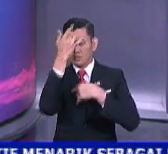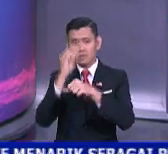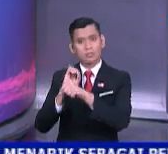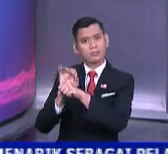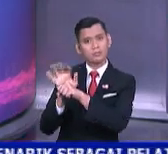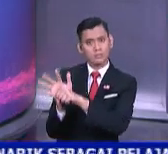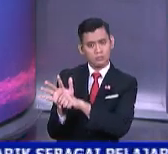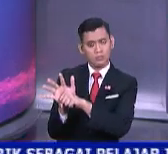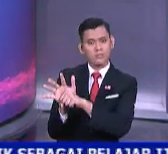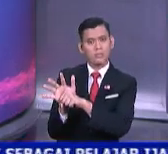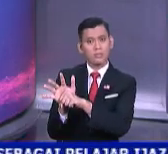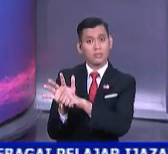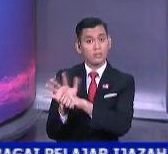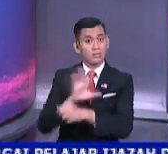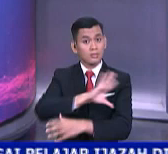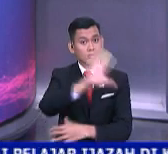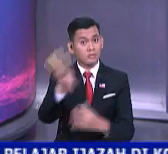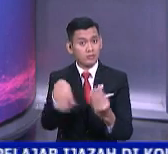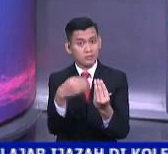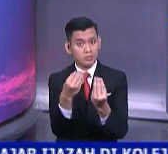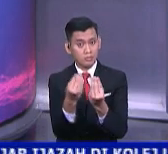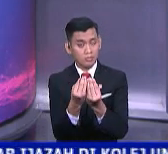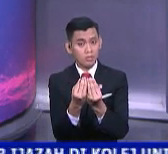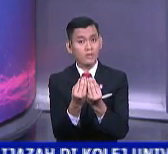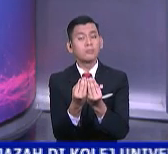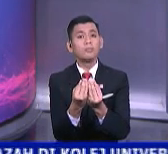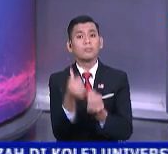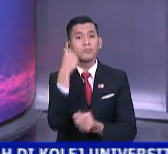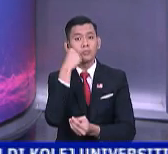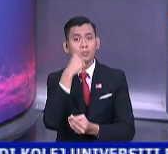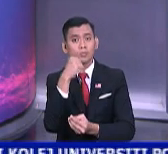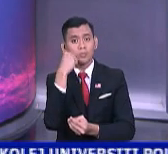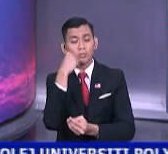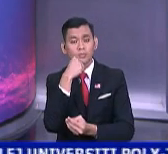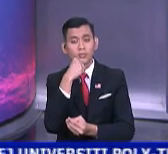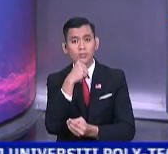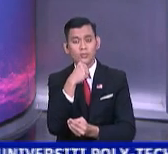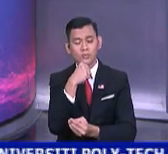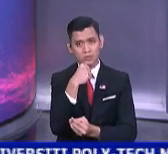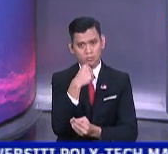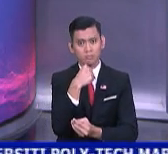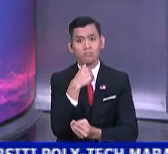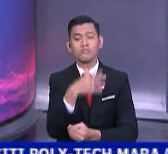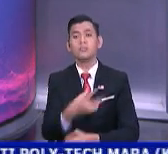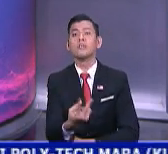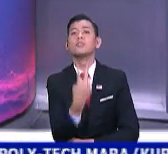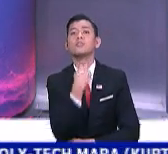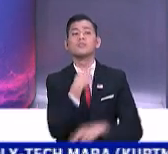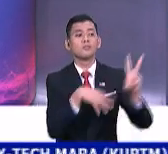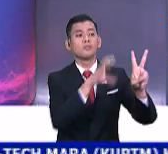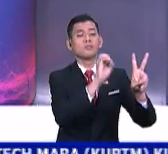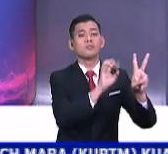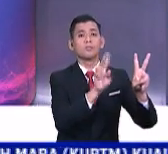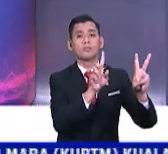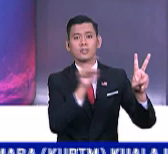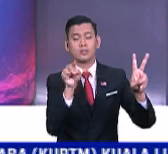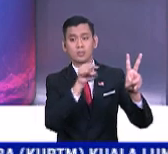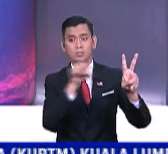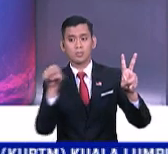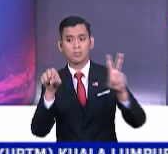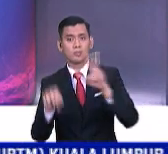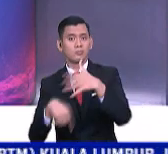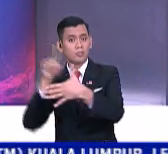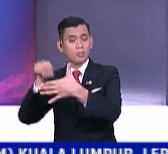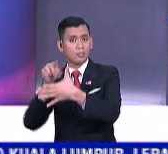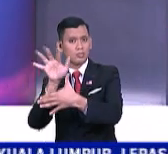telah dilaporkan. Purata kes COVID-19 ibu mengandung bagi Januari 2021 sehingga bulan Mei adalah sebanyak